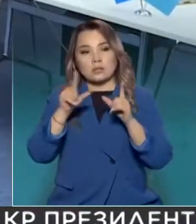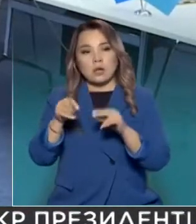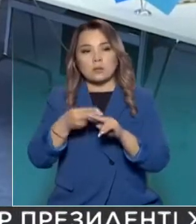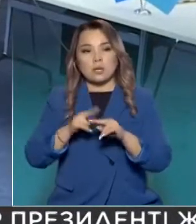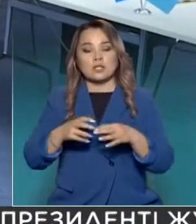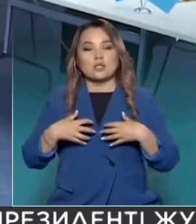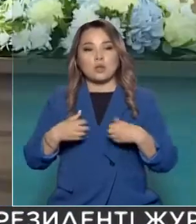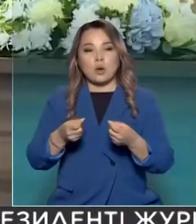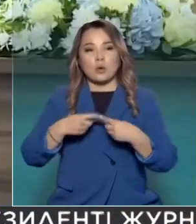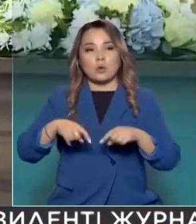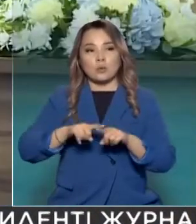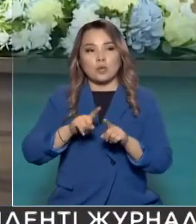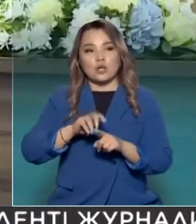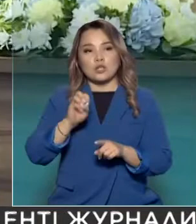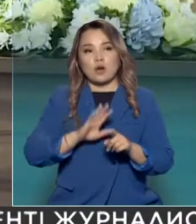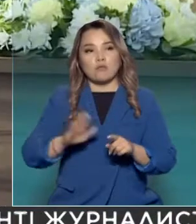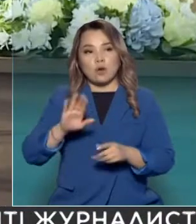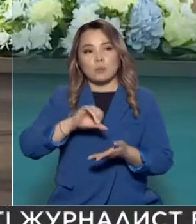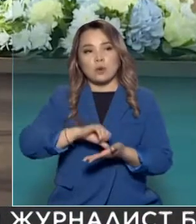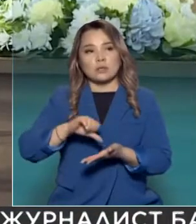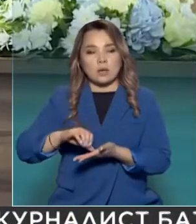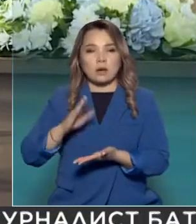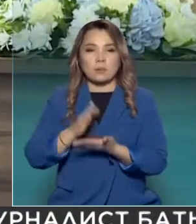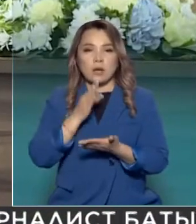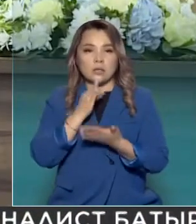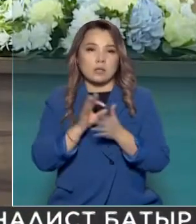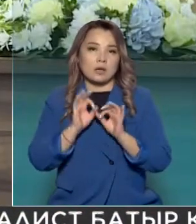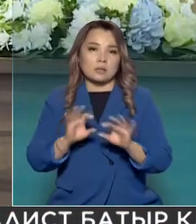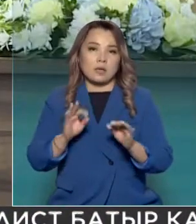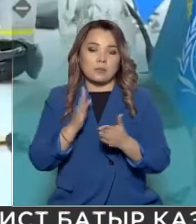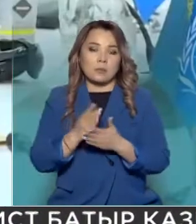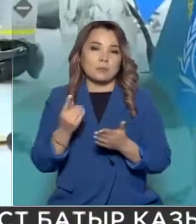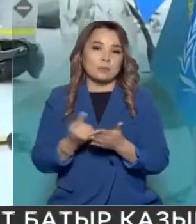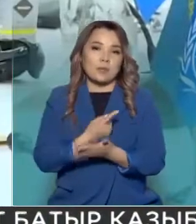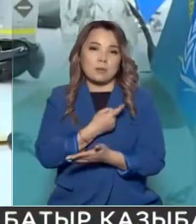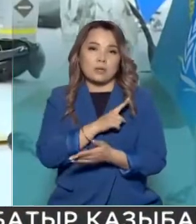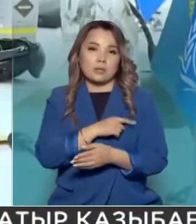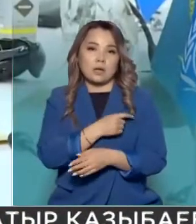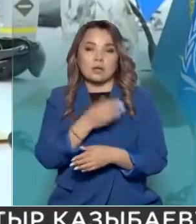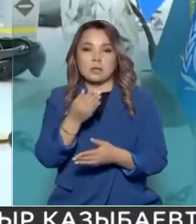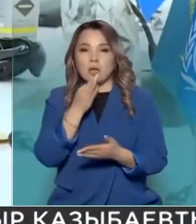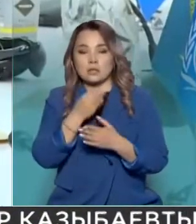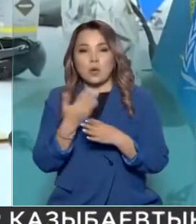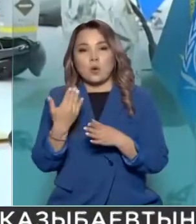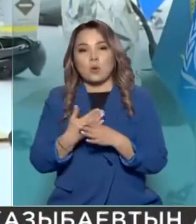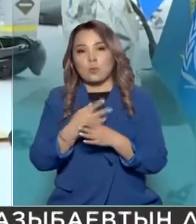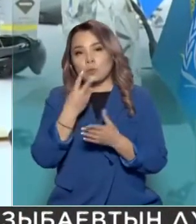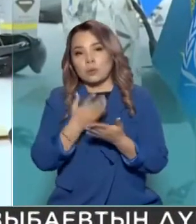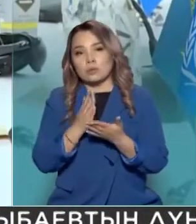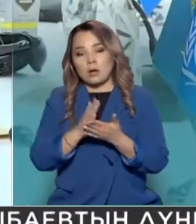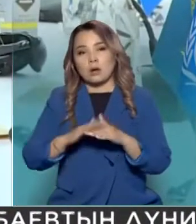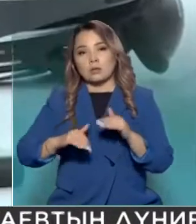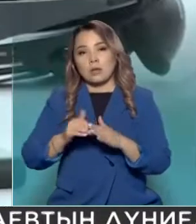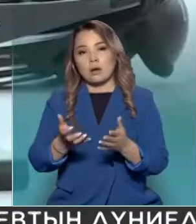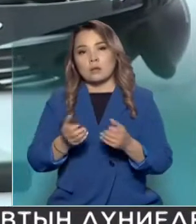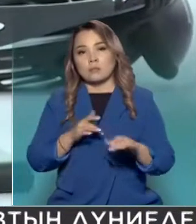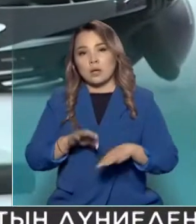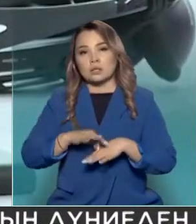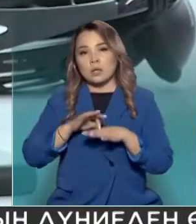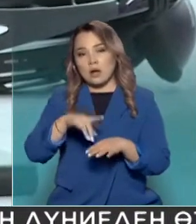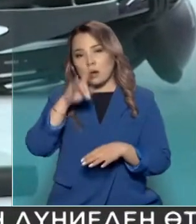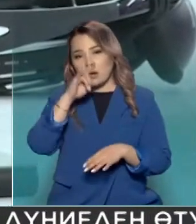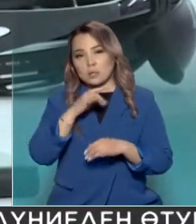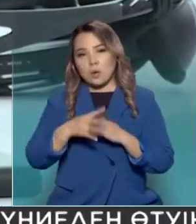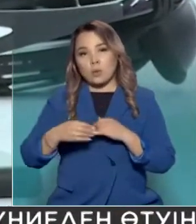сақтау ұйымының Еуропалық бюросының басшысы Ханс Клюгенің айтуынша, алғашқы медициналық санитарлық көмек көрсету бойынша қолға алынған шара